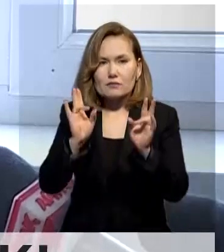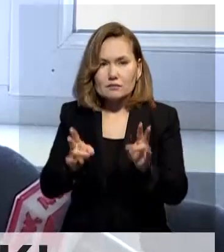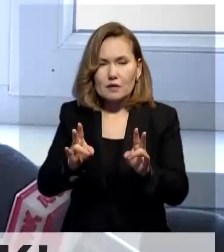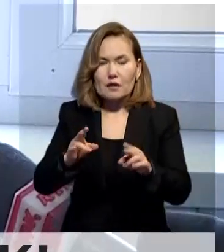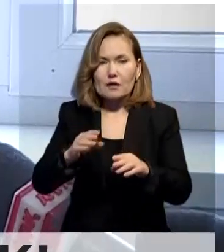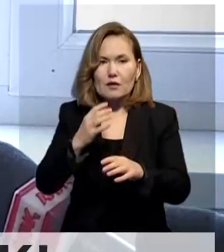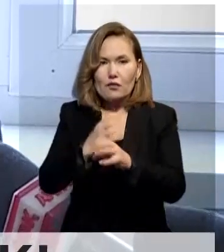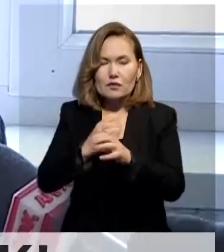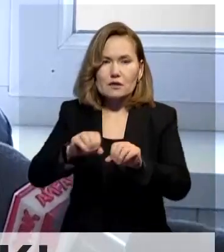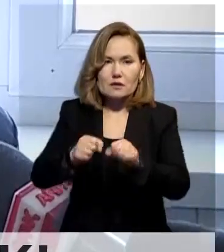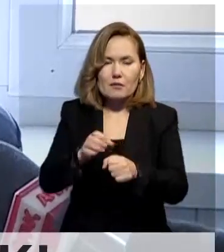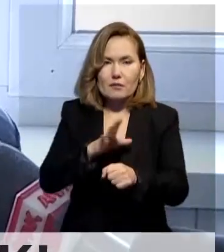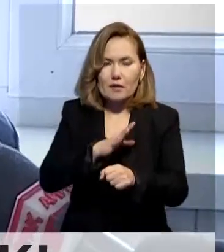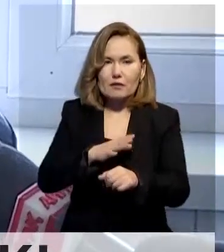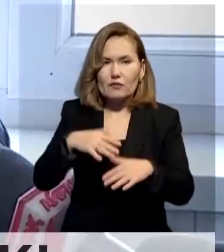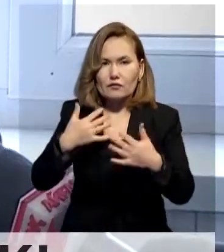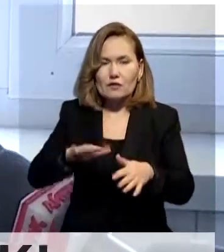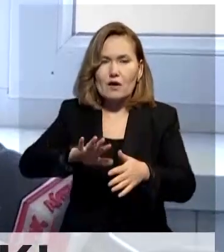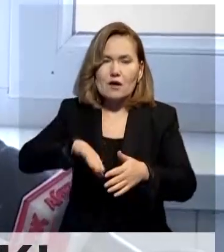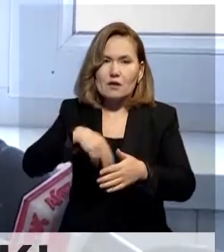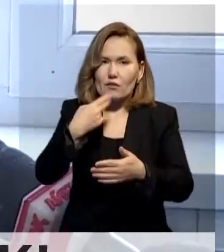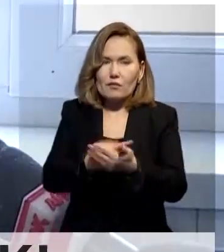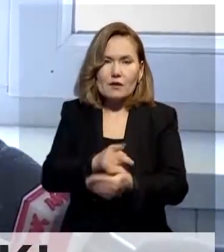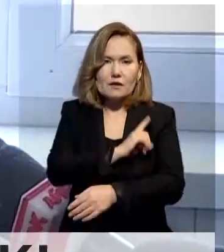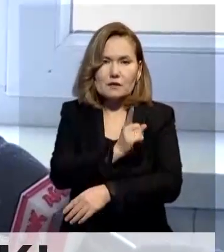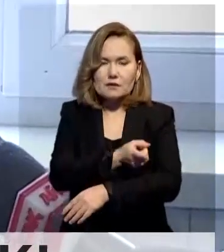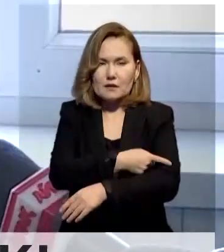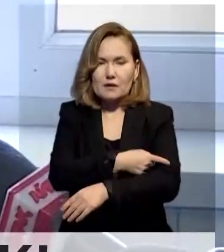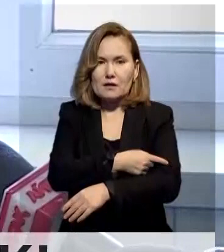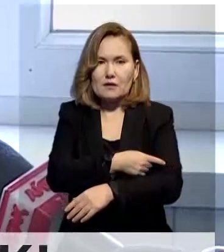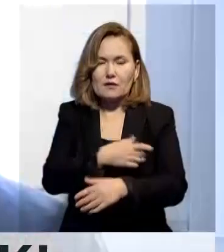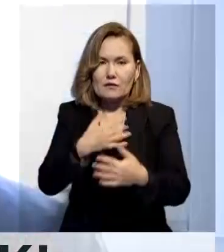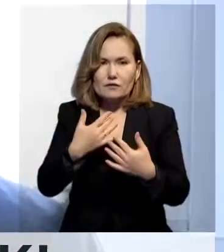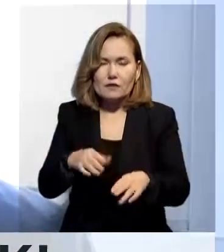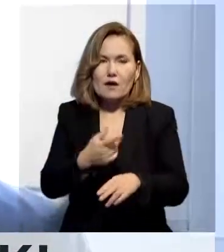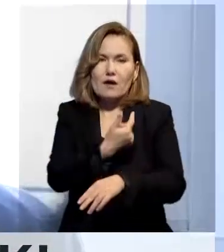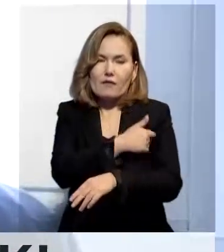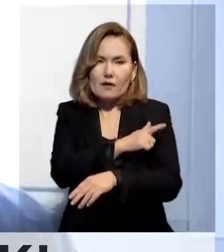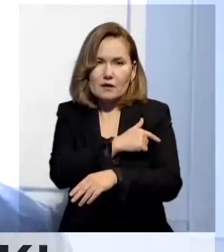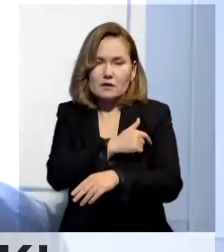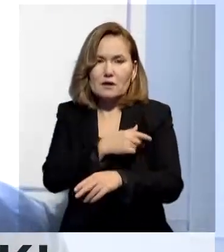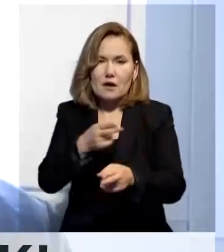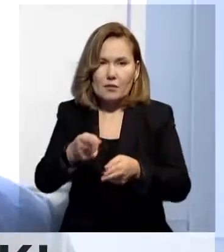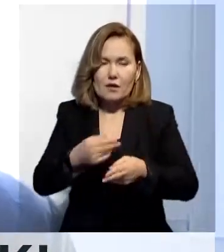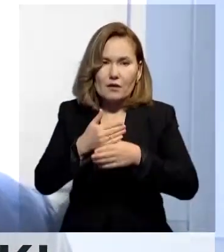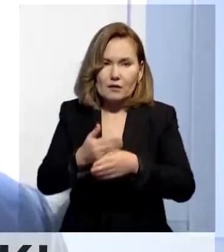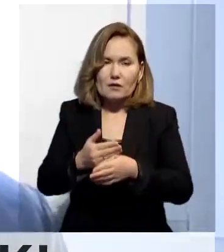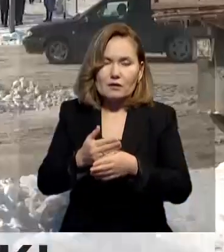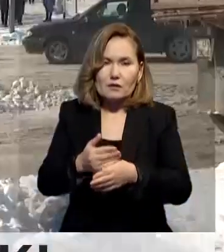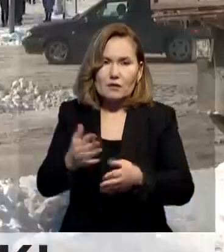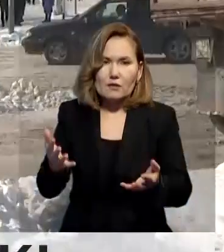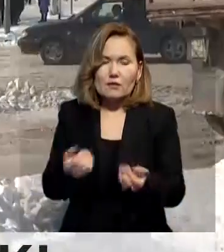Жүгіріп түсіп бара тұрып тепсектен құлап. Сөйірді отырып қалдым, болды басын. Аяқты енді күтесің